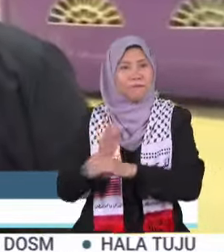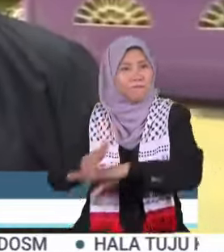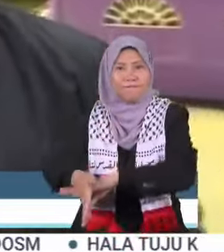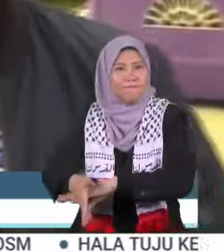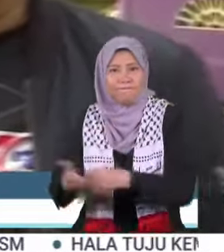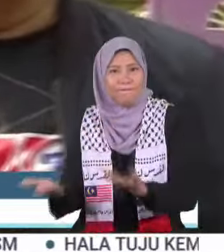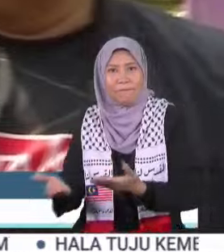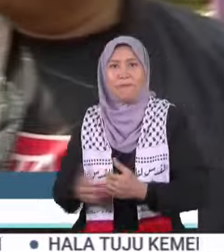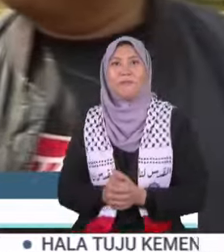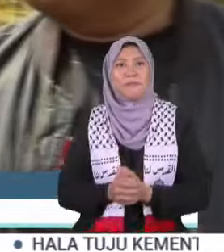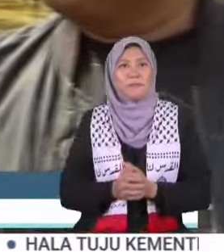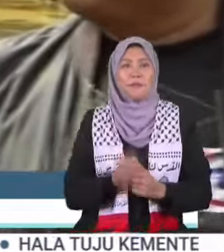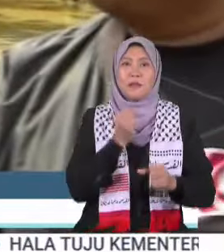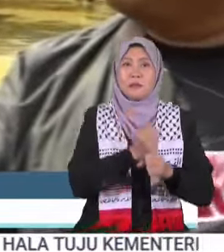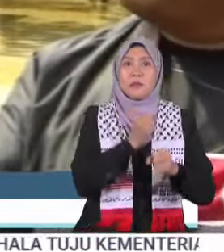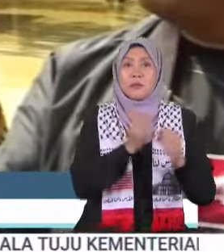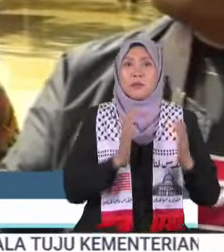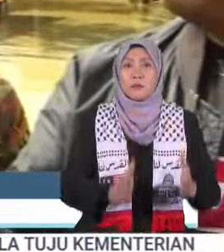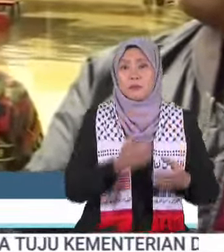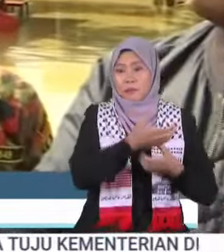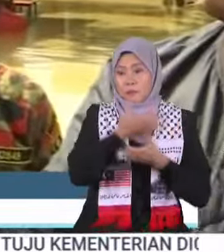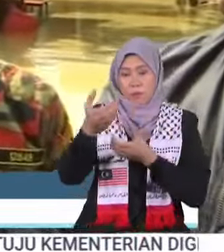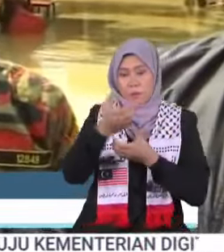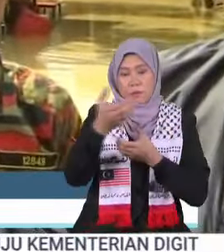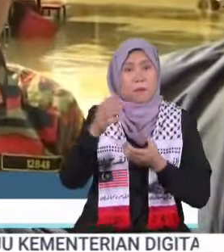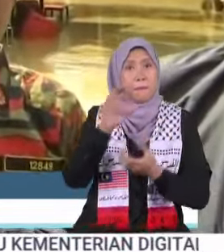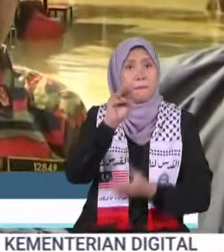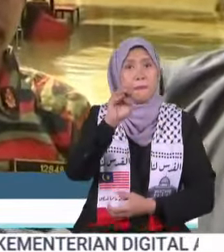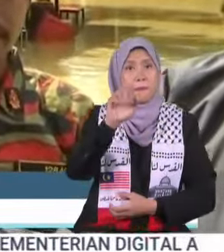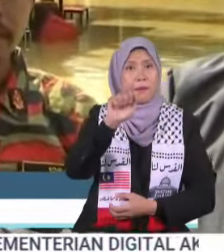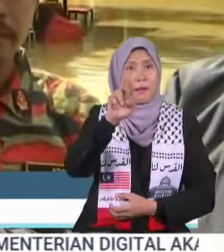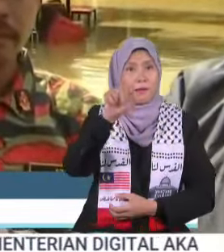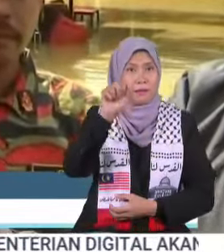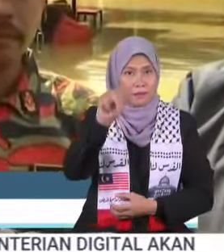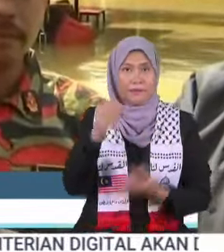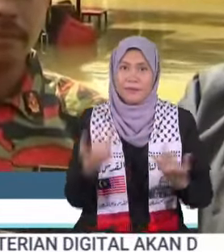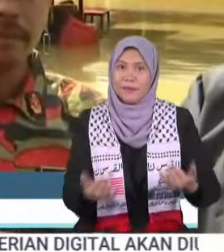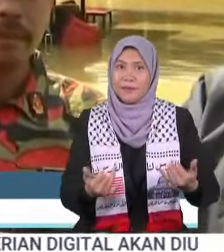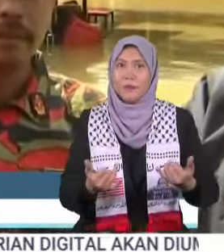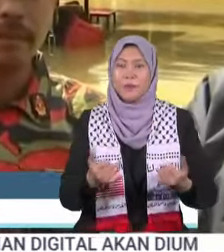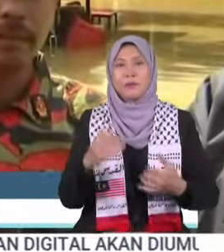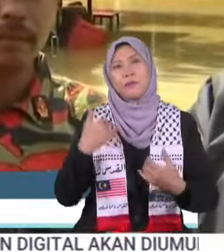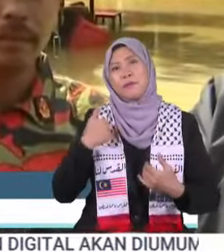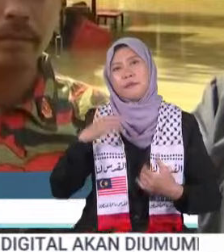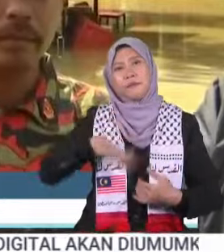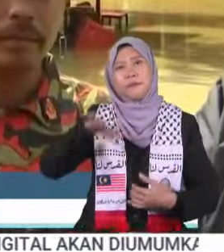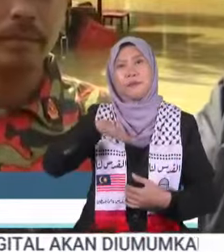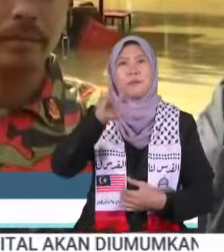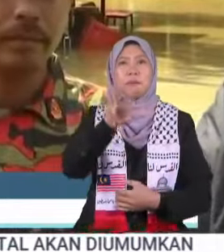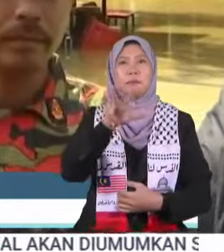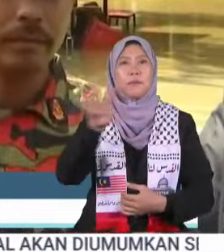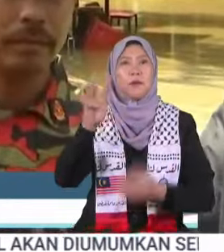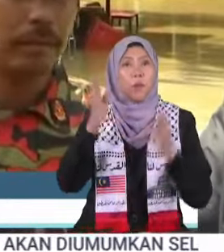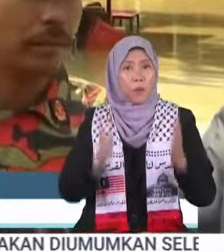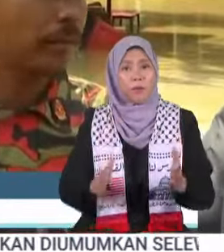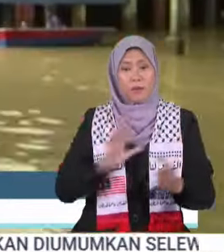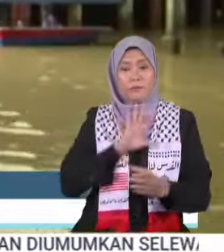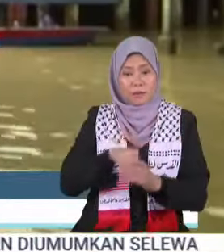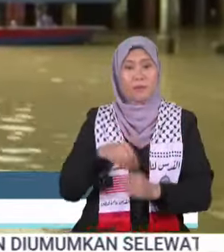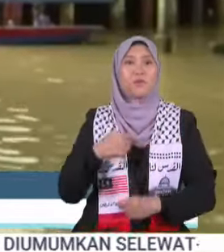okey kekuatan anggota Balai Bomba dan penyamat Maran pada waktu ketika sekarang ni seramai 34 orang termasuk dengan